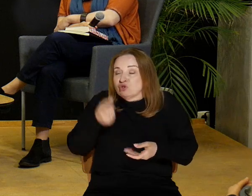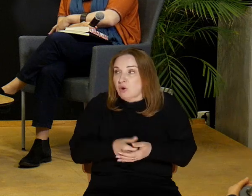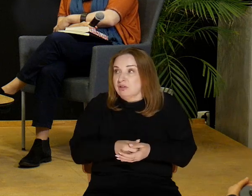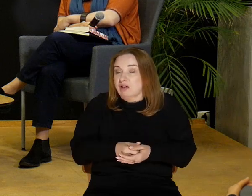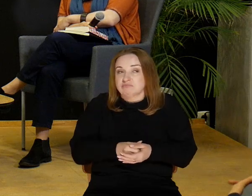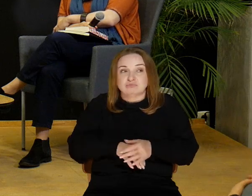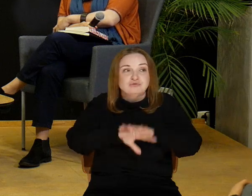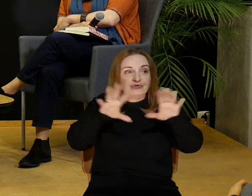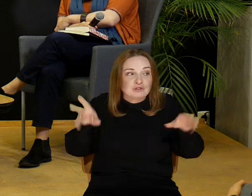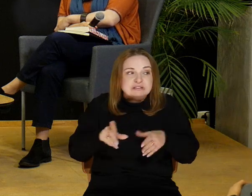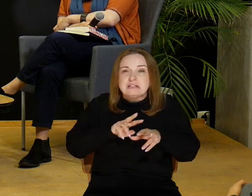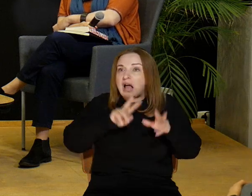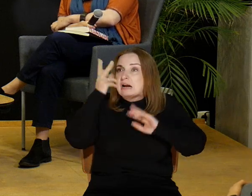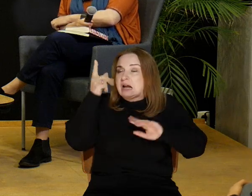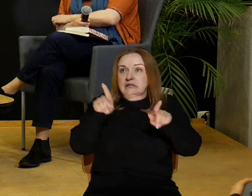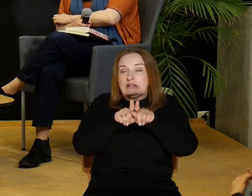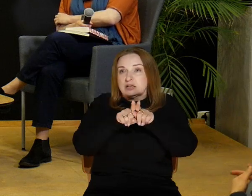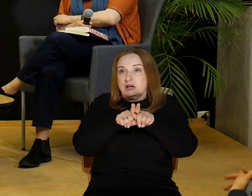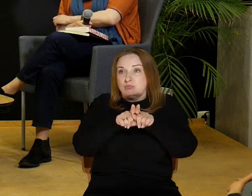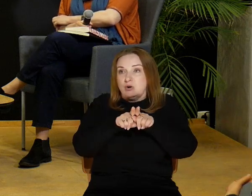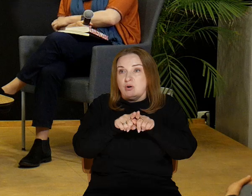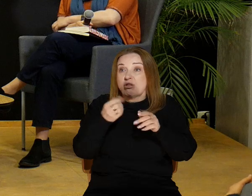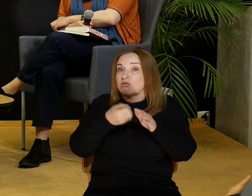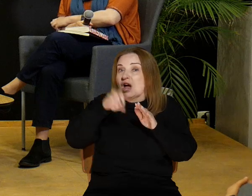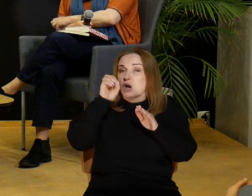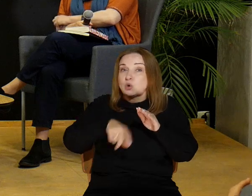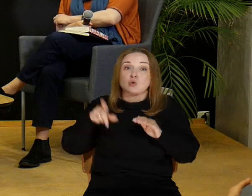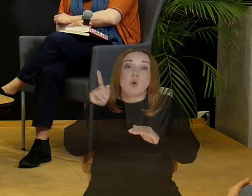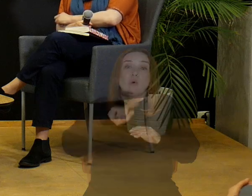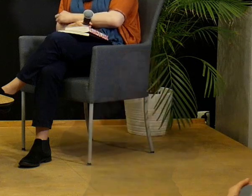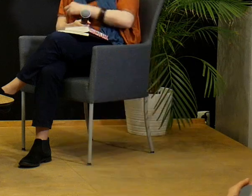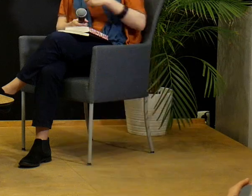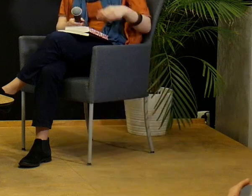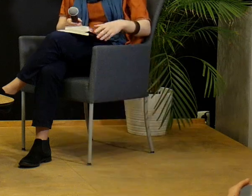podobny sposób i najgorzej jest udawanie, że nic się nie stało.